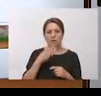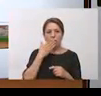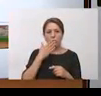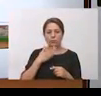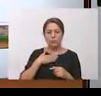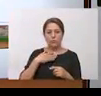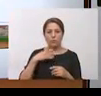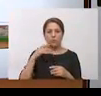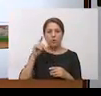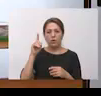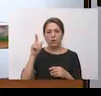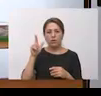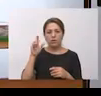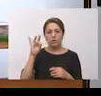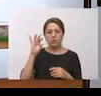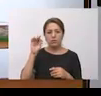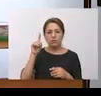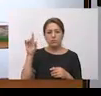в начале мая».